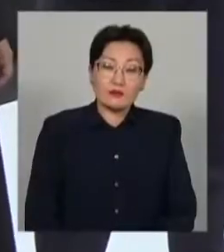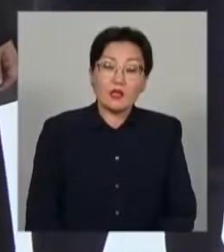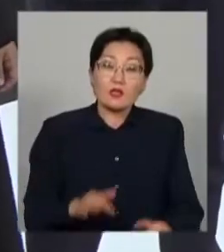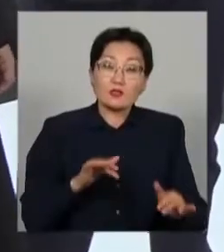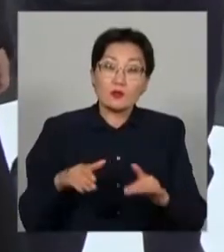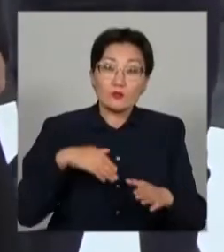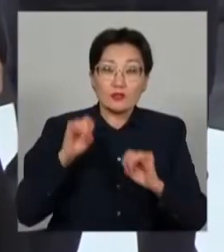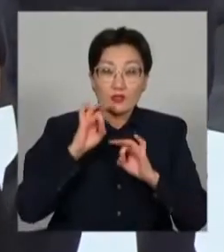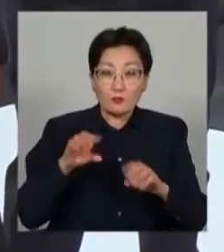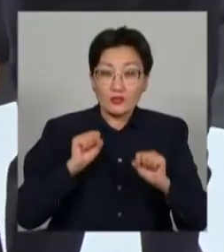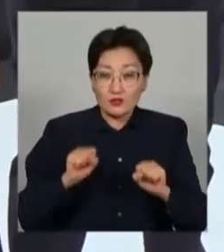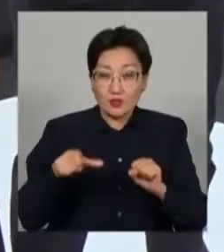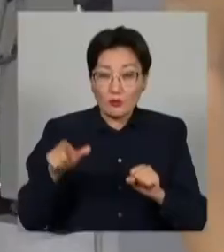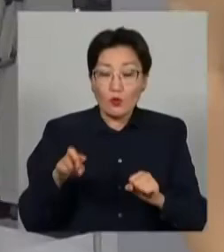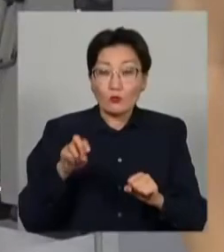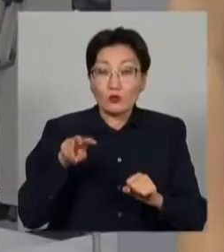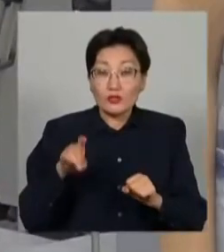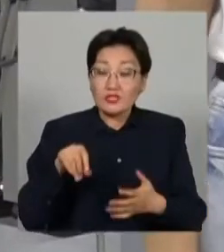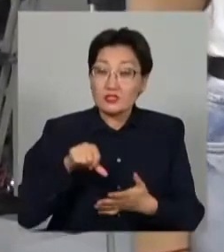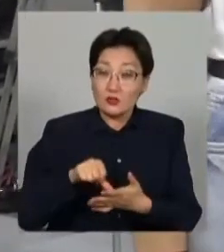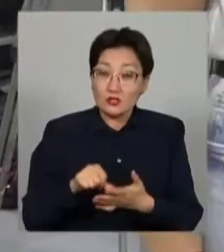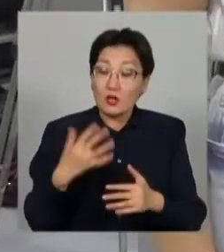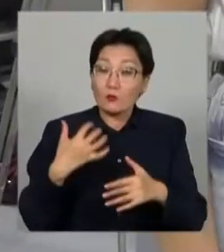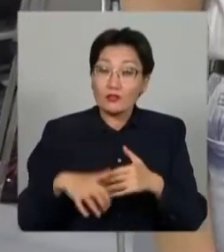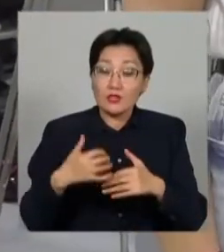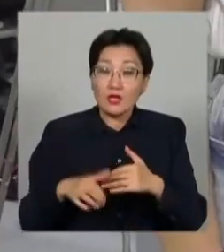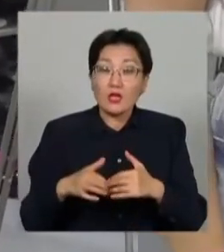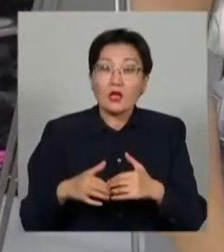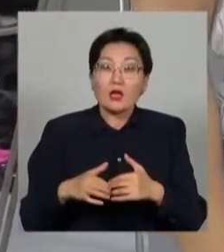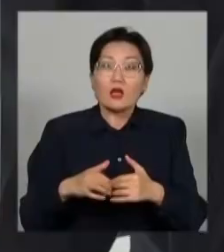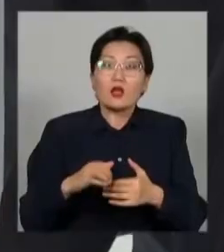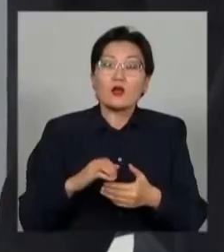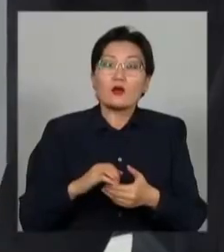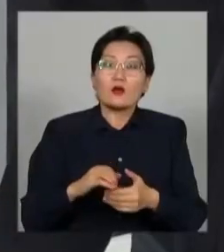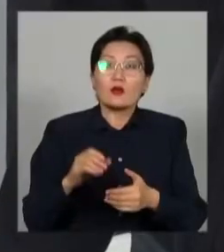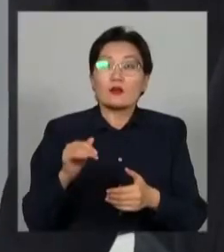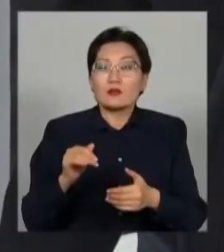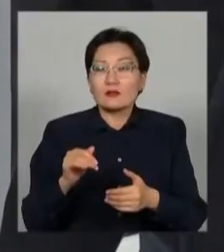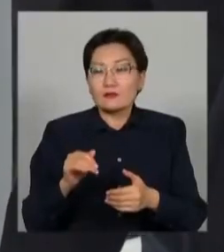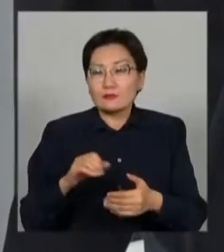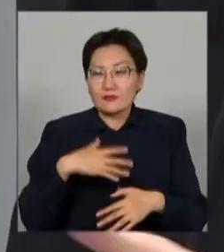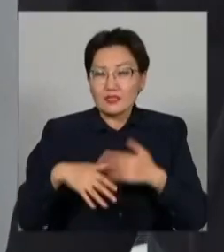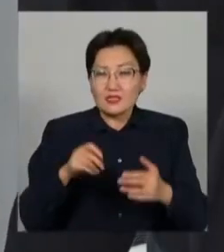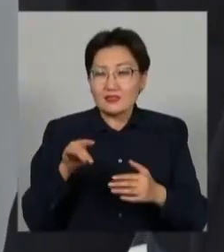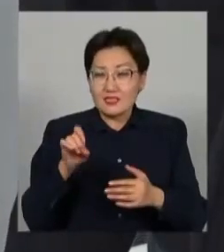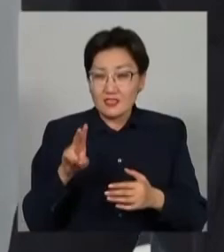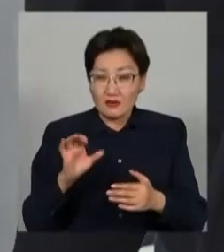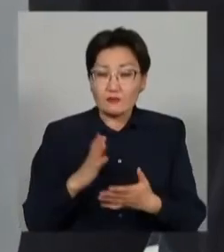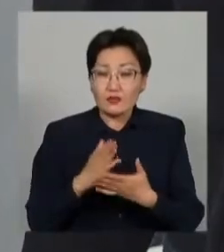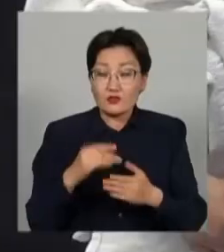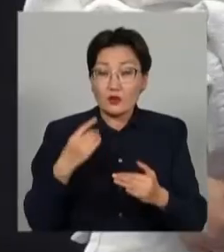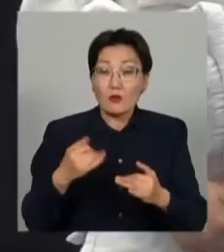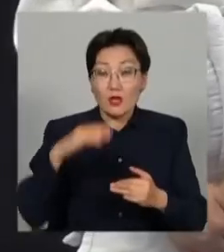Шараға белгілі спортшылар мен блогерлер де келді. Олардың арасында аралас шекпе-жектен үш дүркін әлем чемпионы Ардақ Назаров бар. Оның